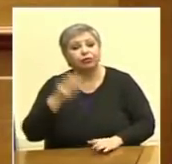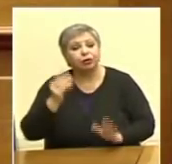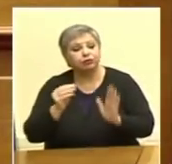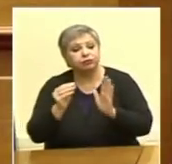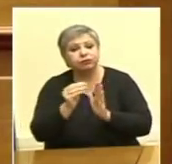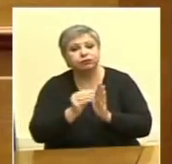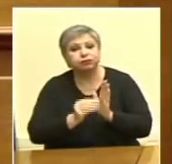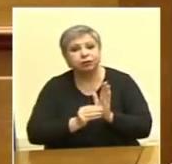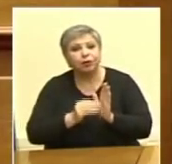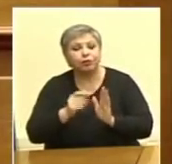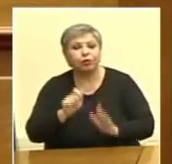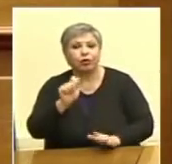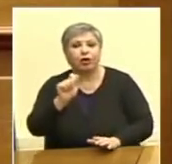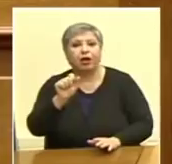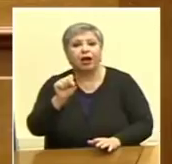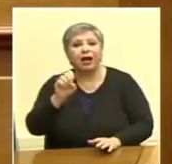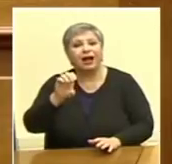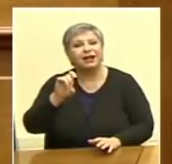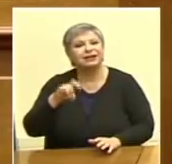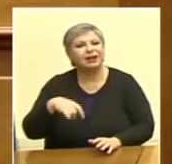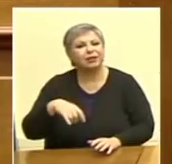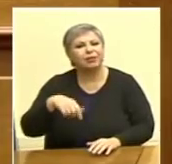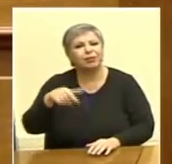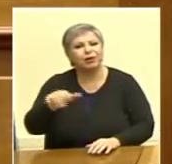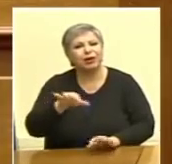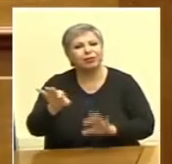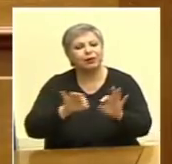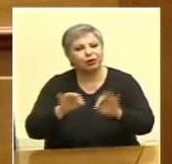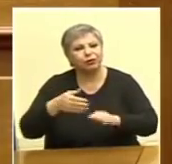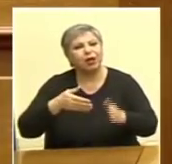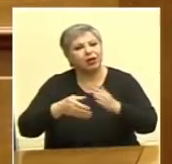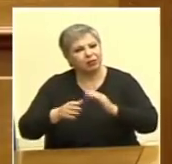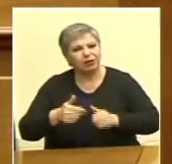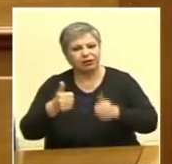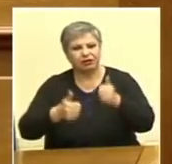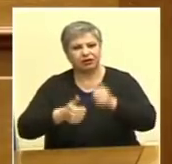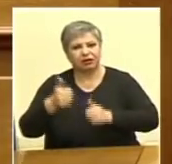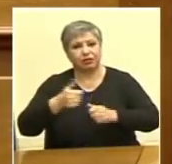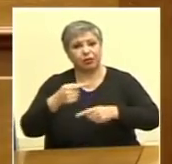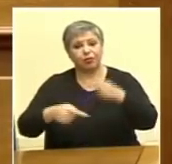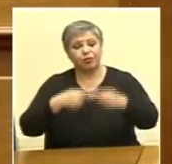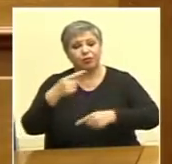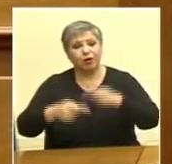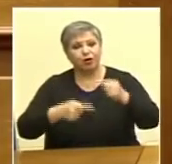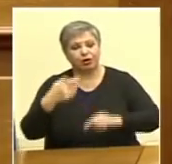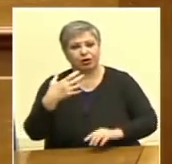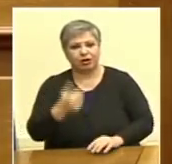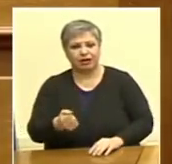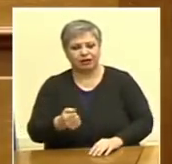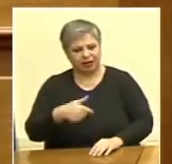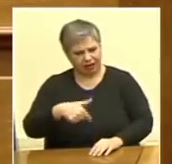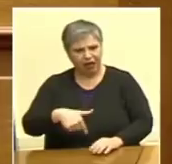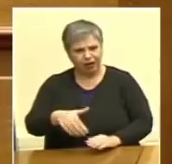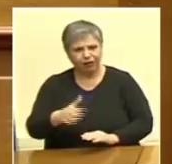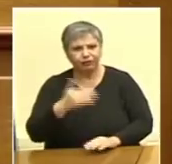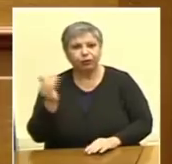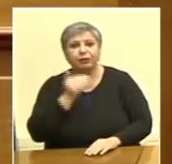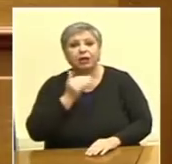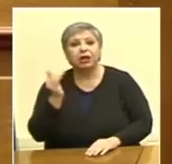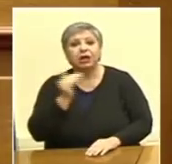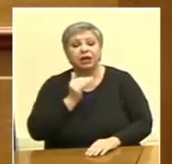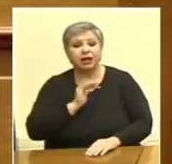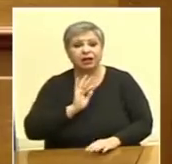στις δομές των Δήμων όλης της χώρας και η προκήρυξη θα γίνει άμεσα και με μέρημνα να αναγνωριστεί στο